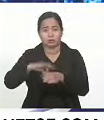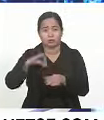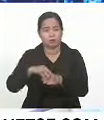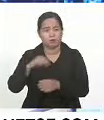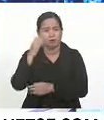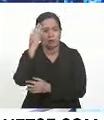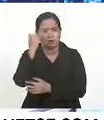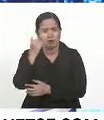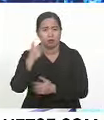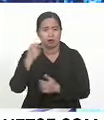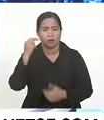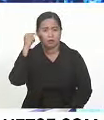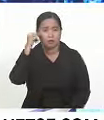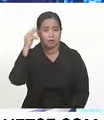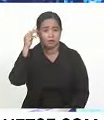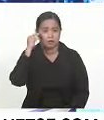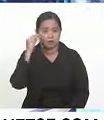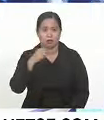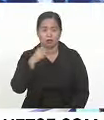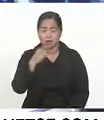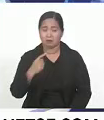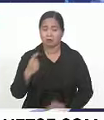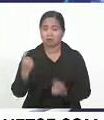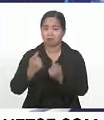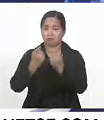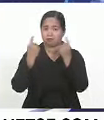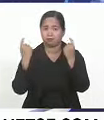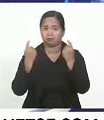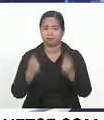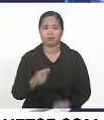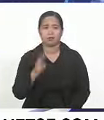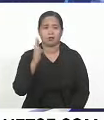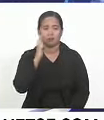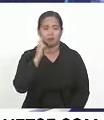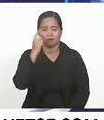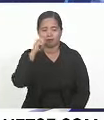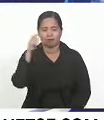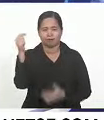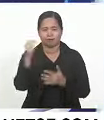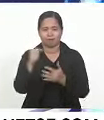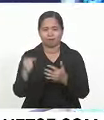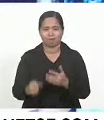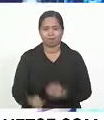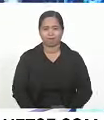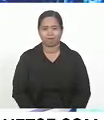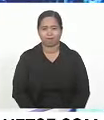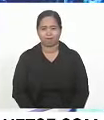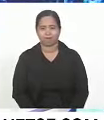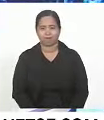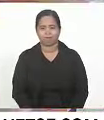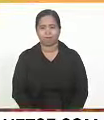saan si Pangulong Nicolas Maduro ang sinasabing nagwagi. Si Rosel Feria para sa mga detalye.